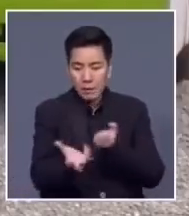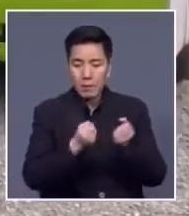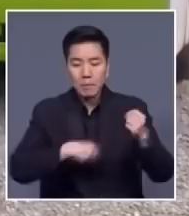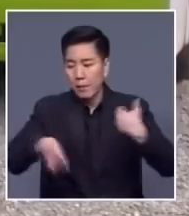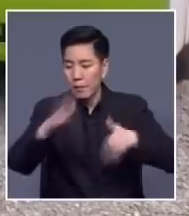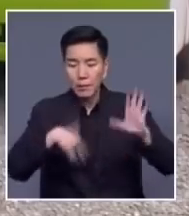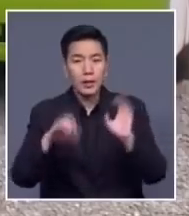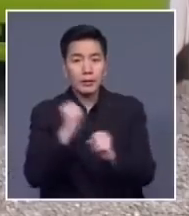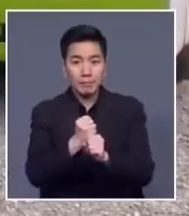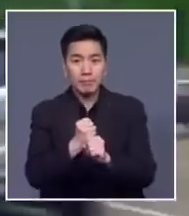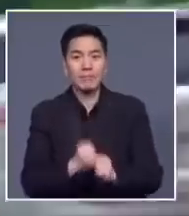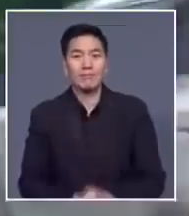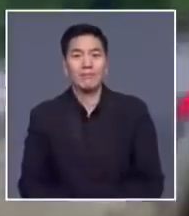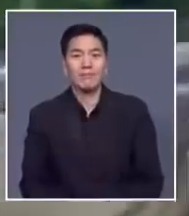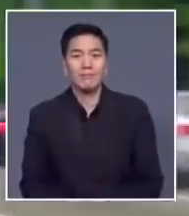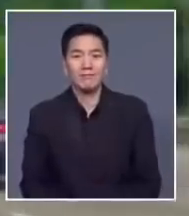เกาหลีใต้ครับ